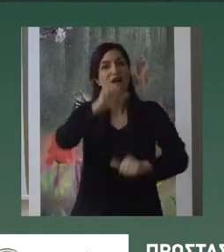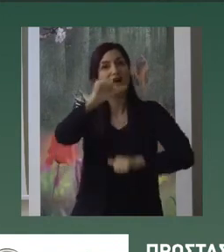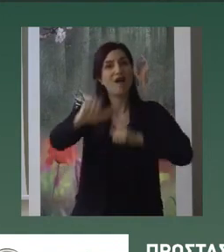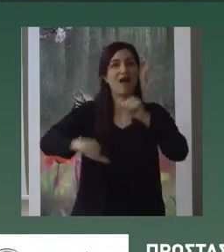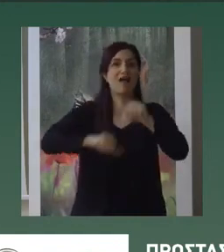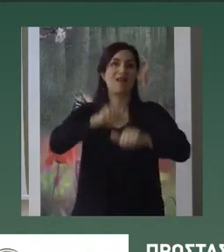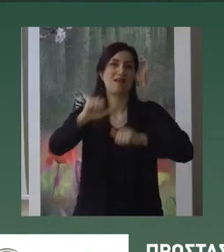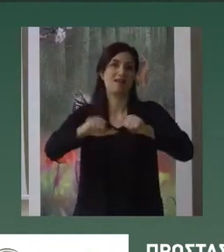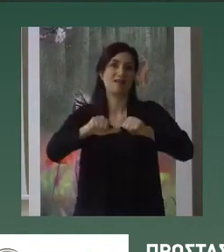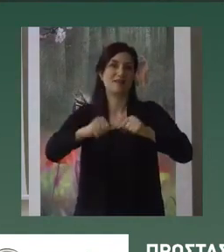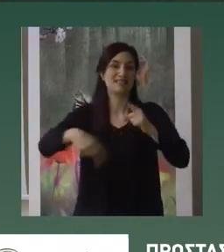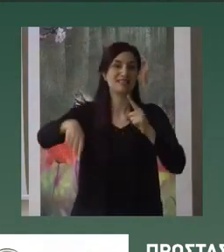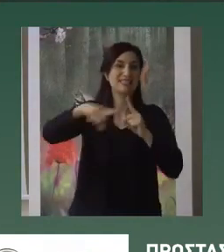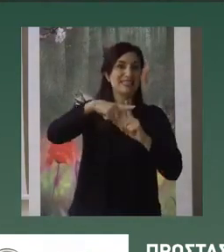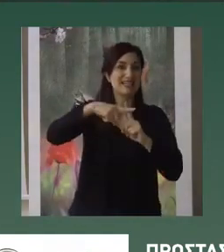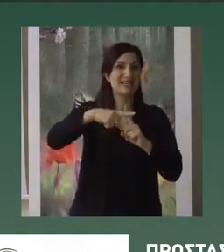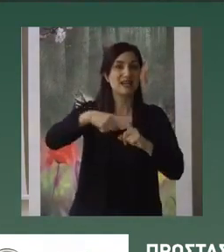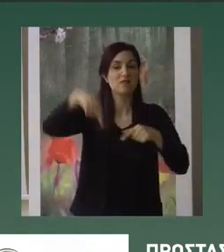πόλη.